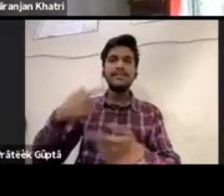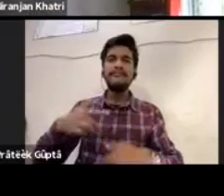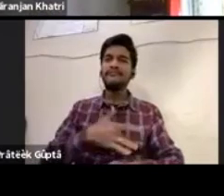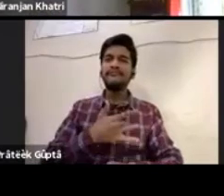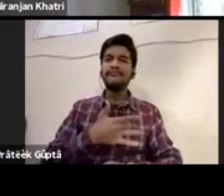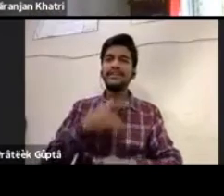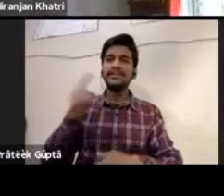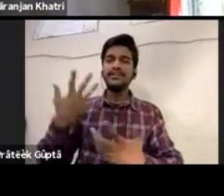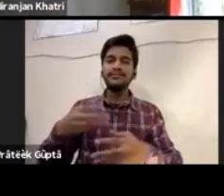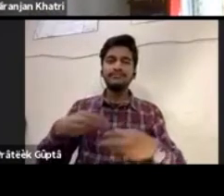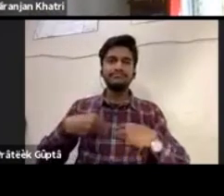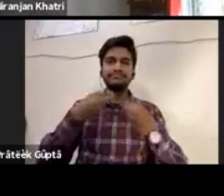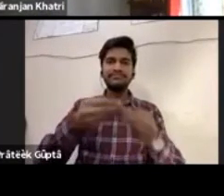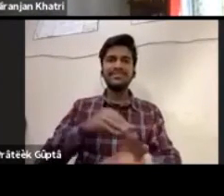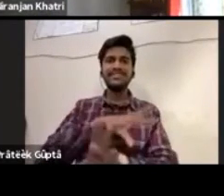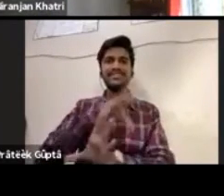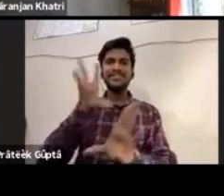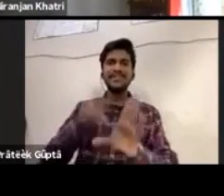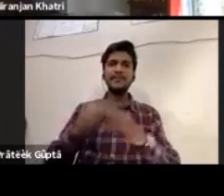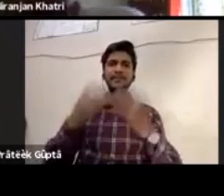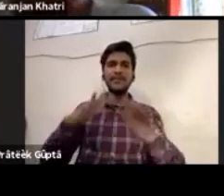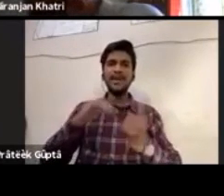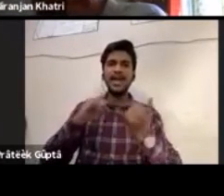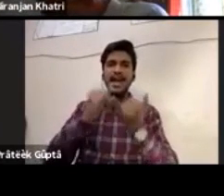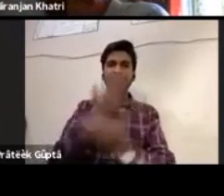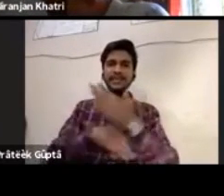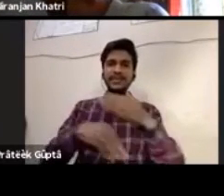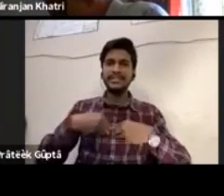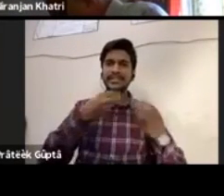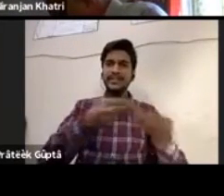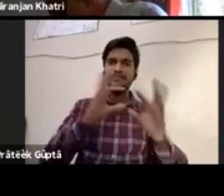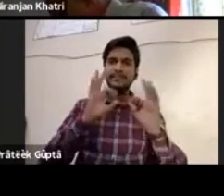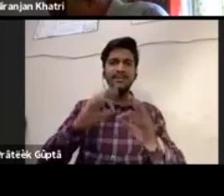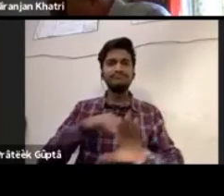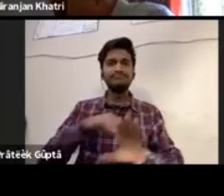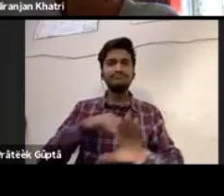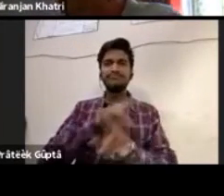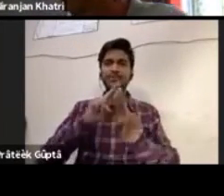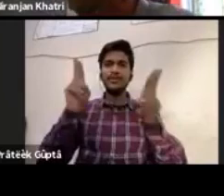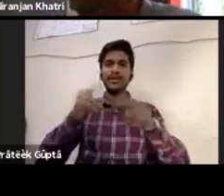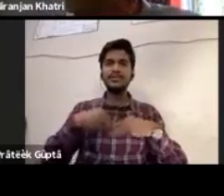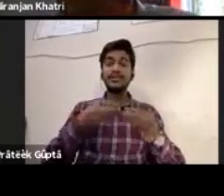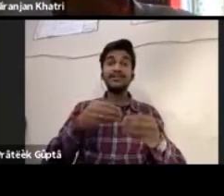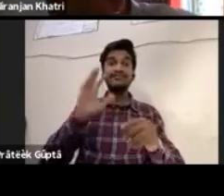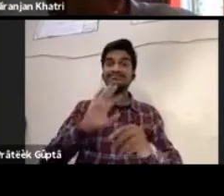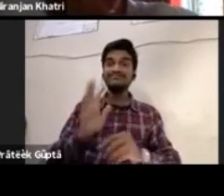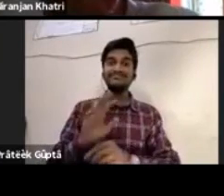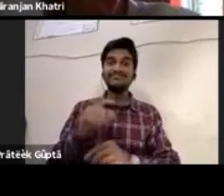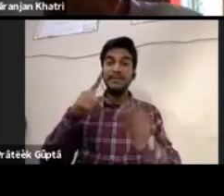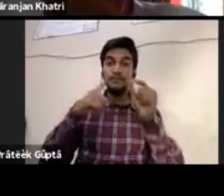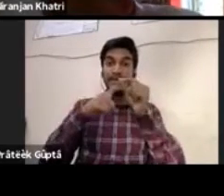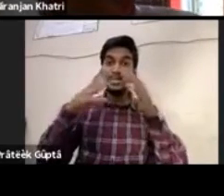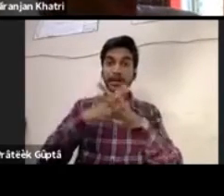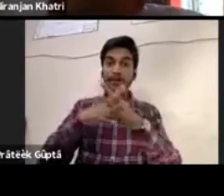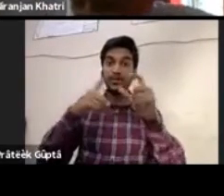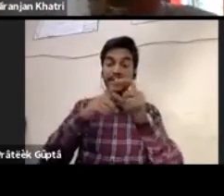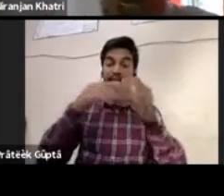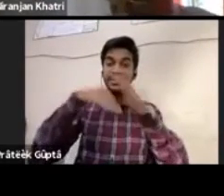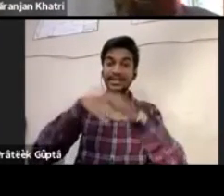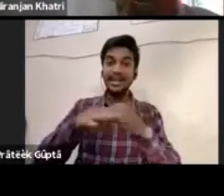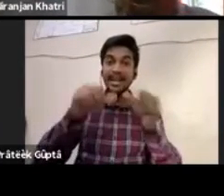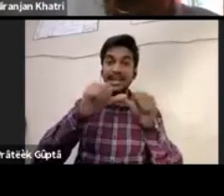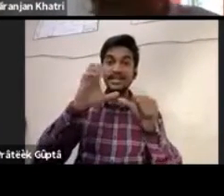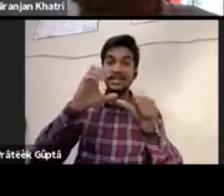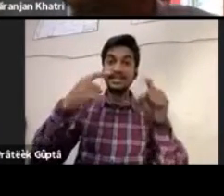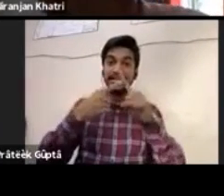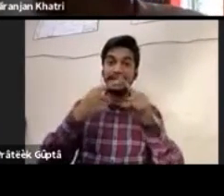हैं वो सोचते हैं कि हमने एक्सेस इंश्योर कर दिया है. पर आज पीडब्ल्यूडी एक्ट अगर आप देखें तो उसमें 21 डिसेबिलिटी